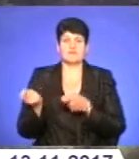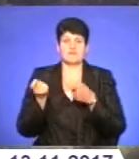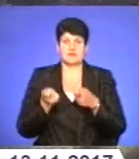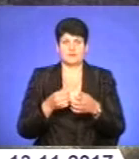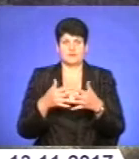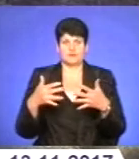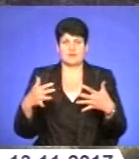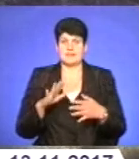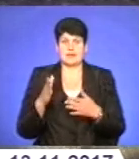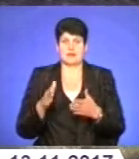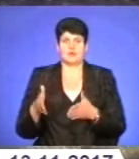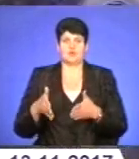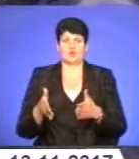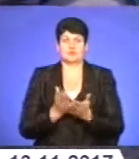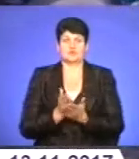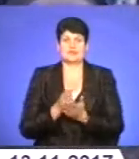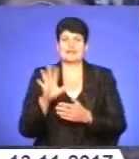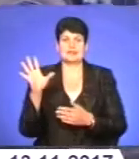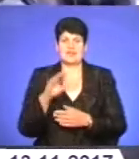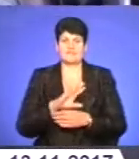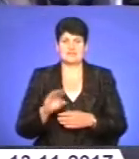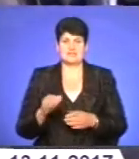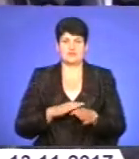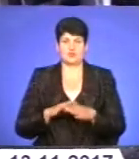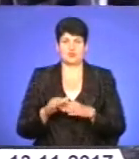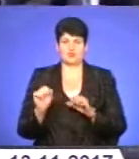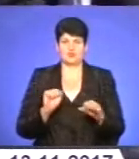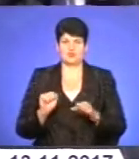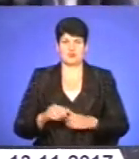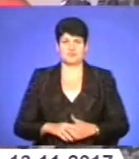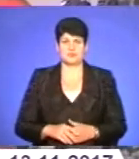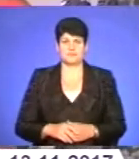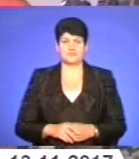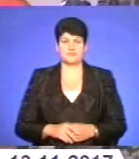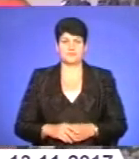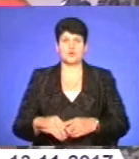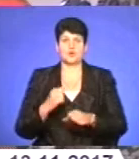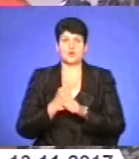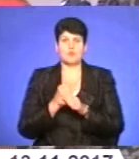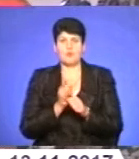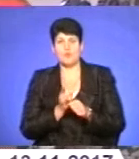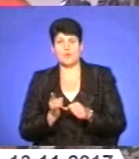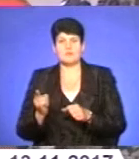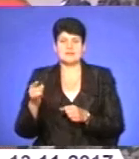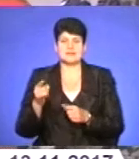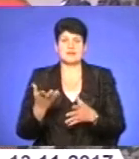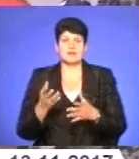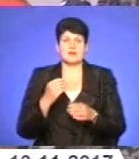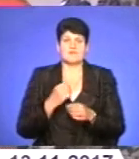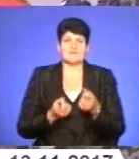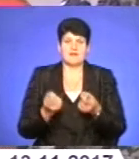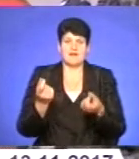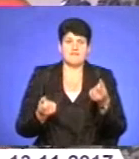не дорожні служби. Проте не всі аграрії виконують розпорядження. Робимо об'їзди, виявляємо